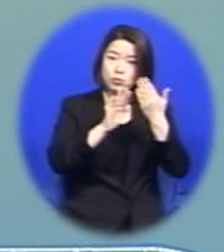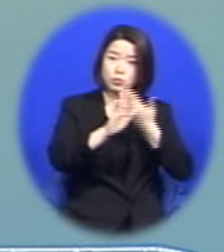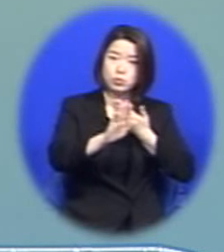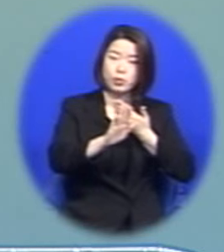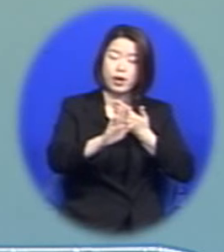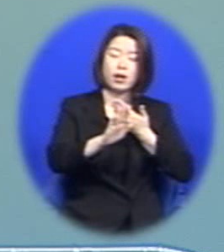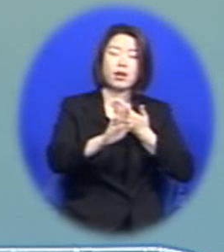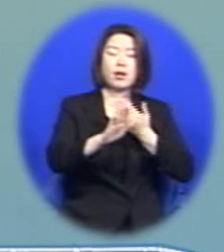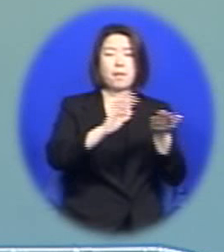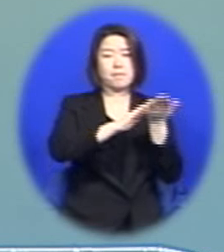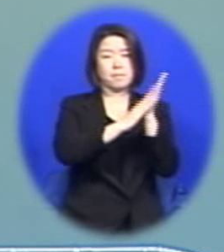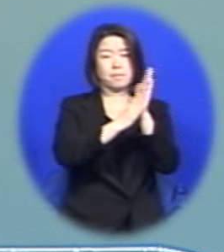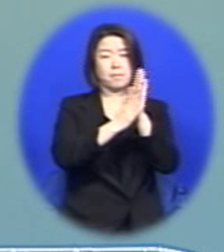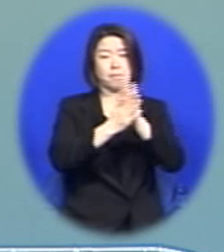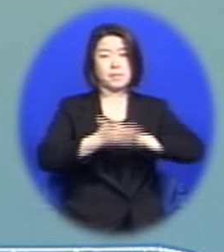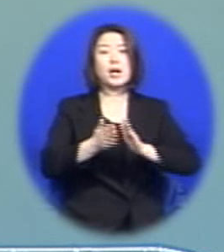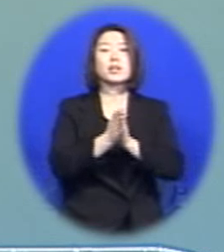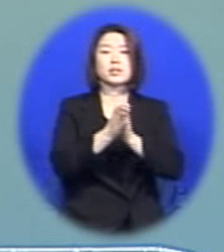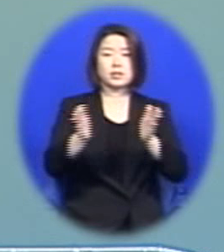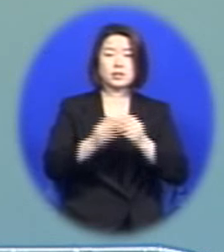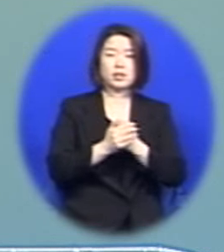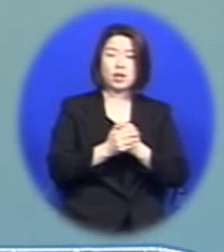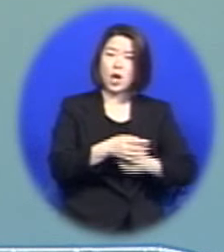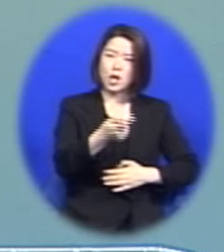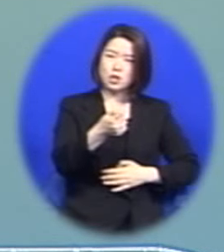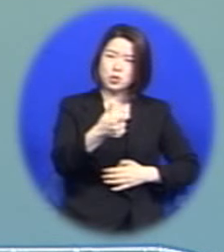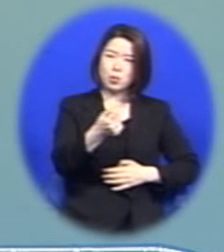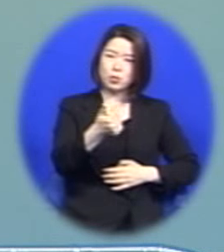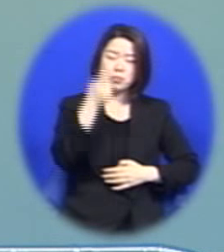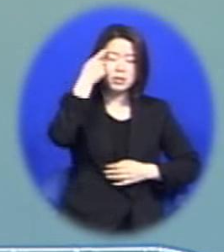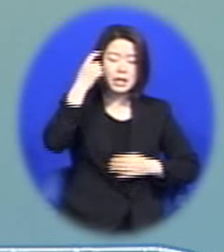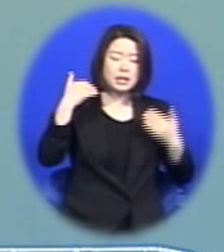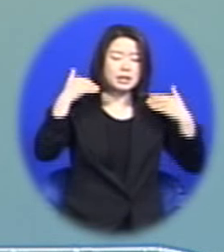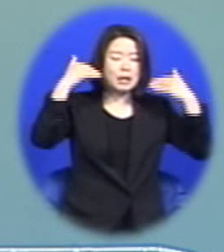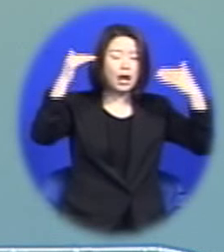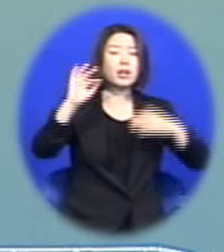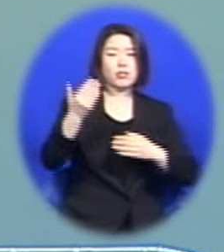변했어요 조금 철이 들었어요